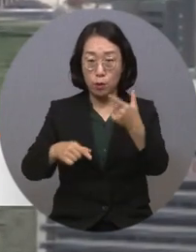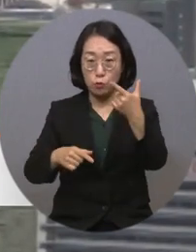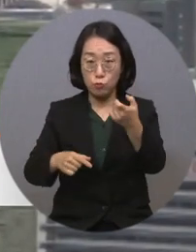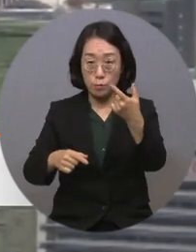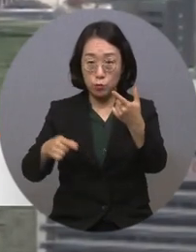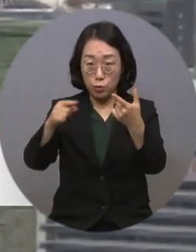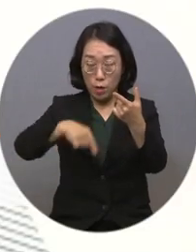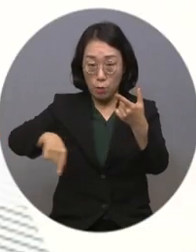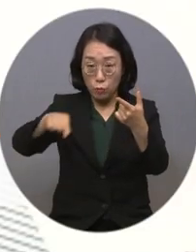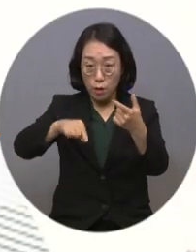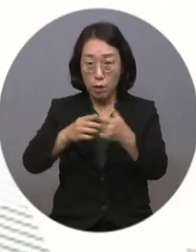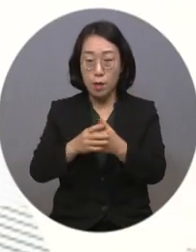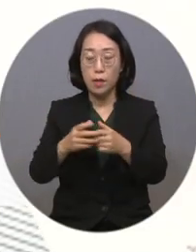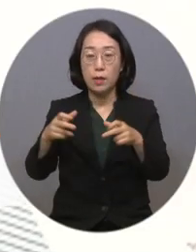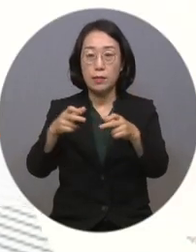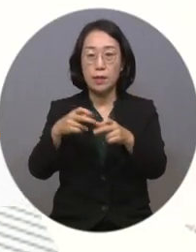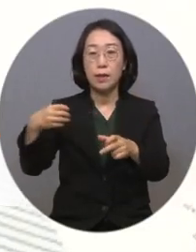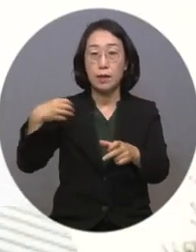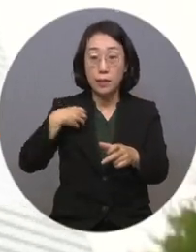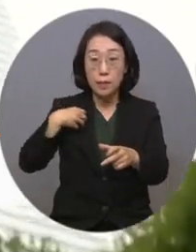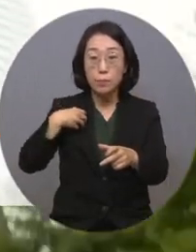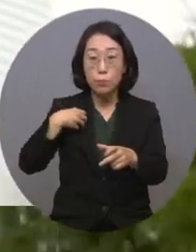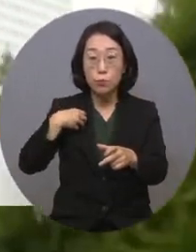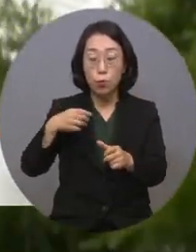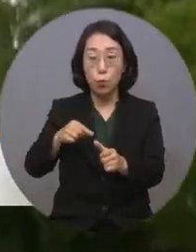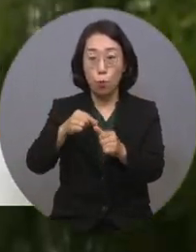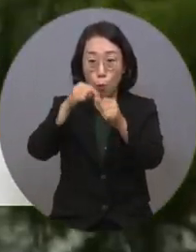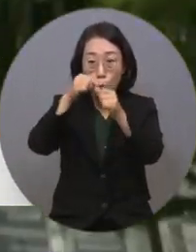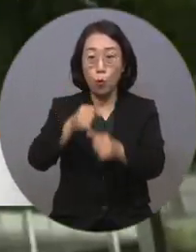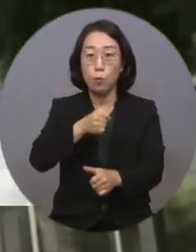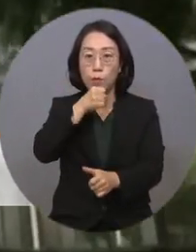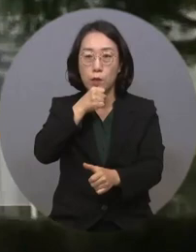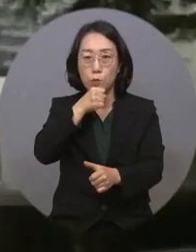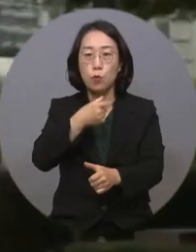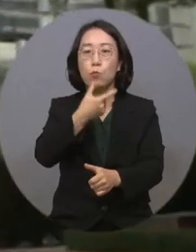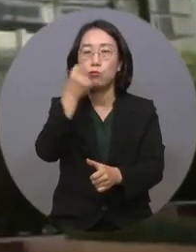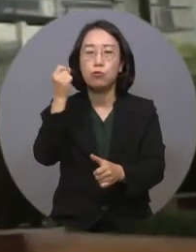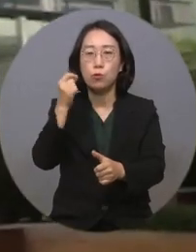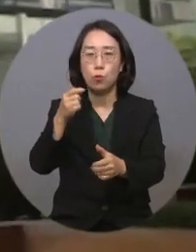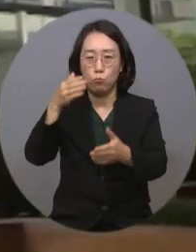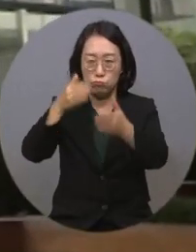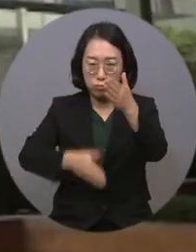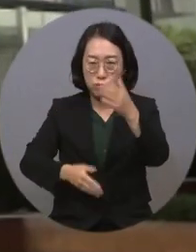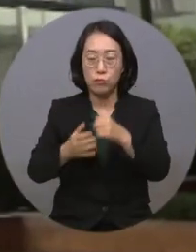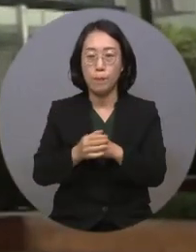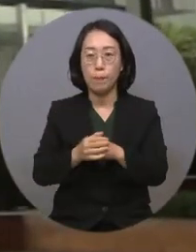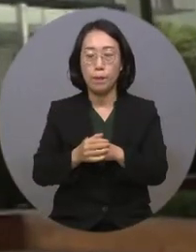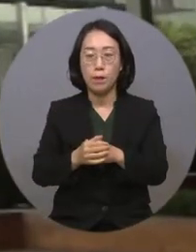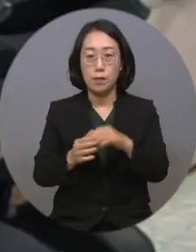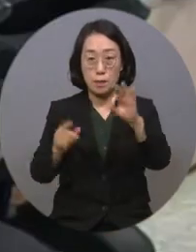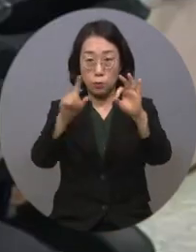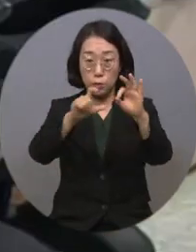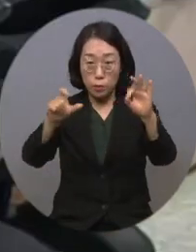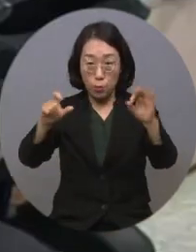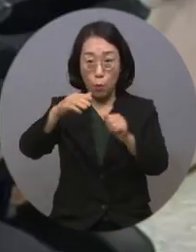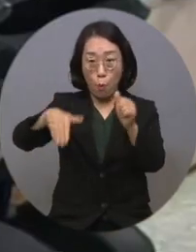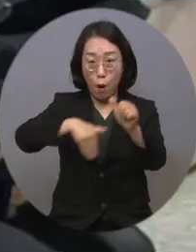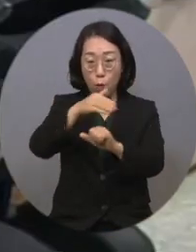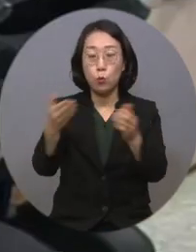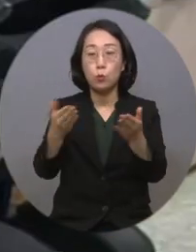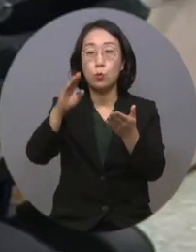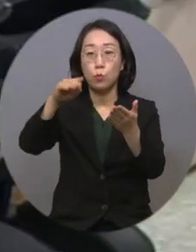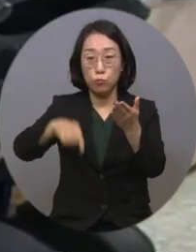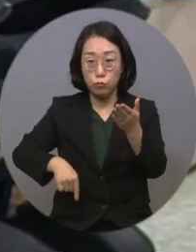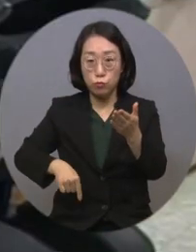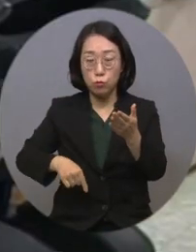1 장애인 의무 고용률을 채우지 못한 것으로 나타났습니다 지난 15일 국회 환경노동위원회